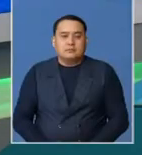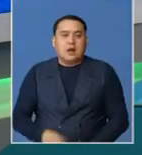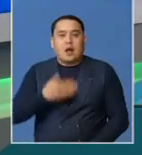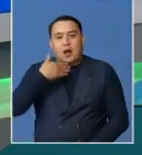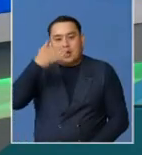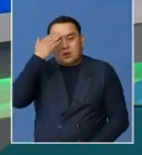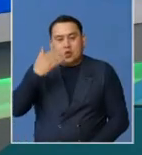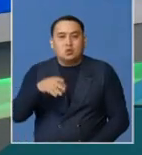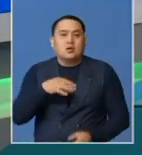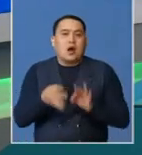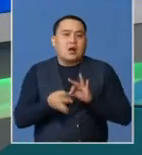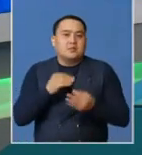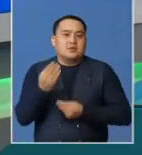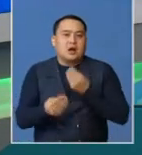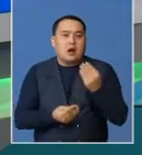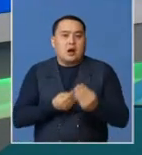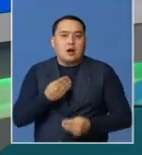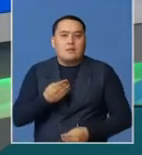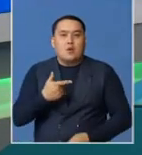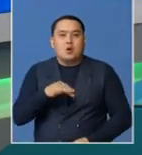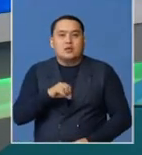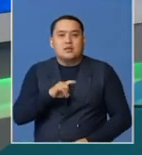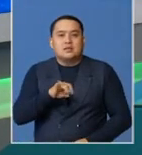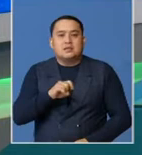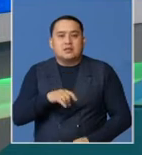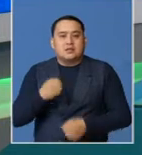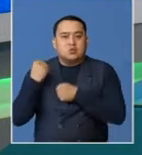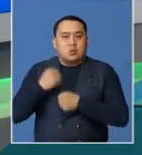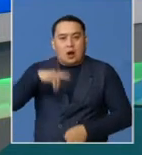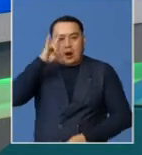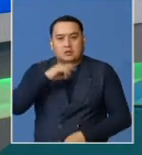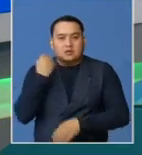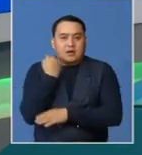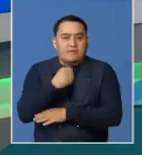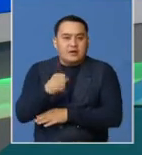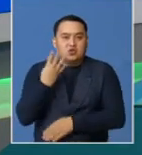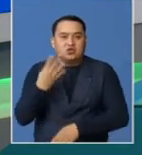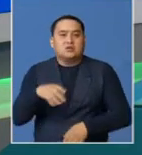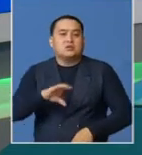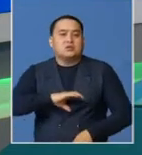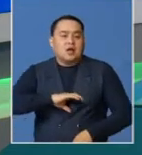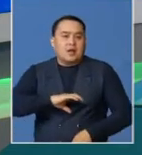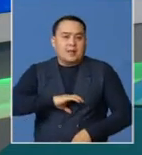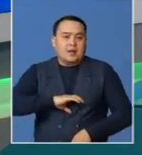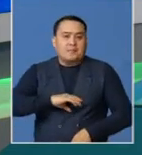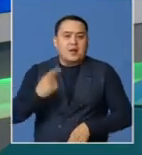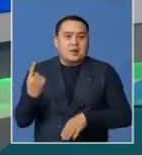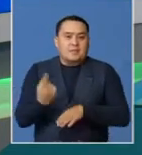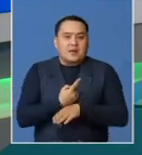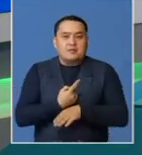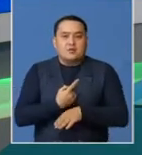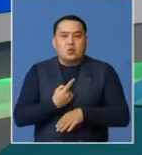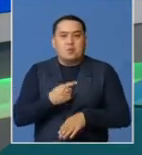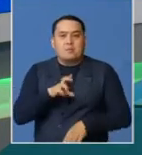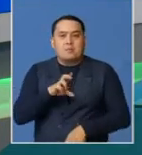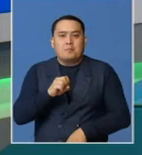На летних юношеских Олимпийских играх в Буэнос-Айресе дзюдоисты Казахстана завоевали 4 золотые медали. Первой